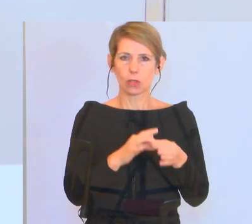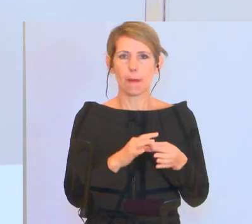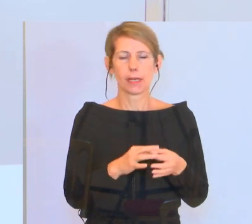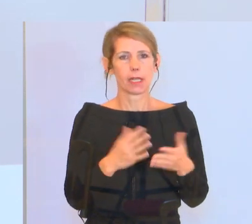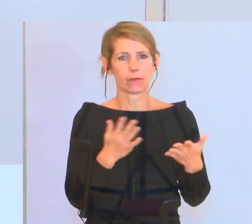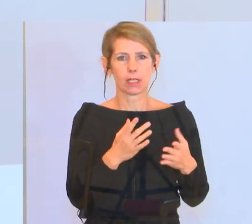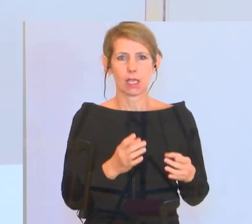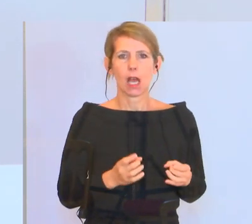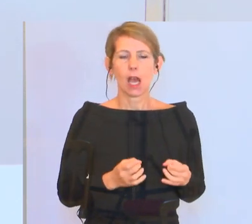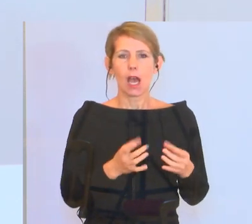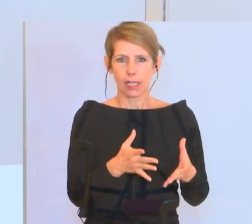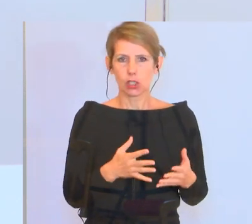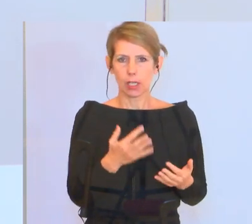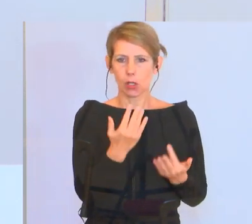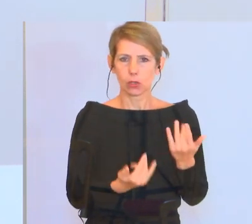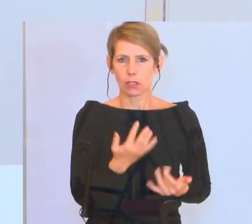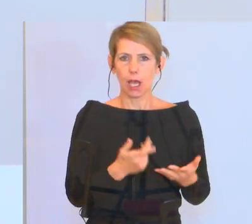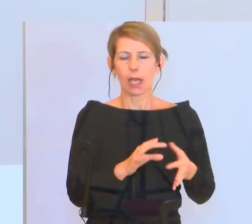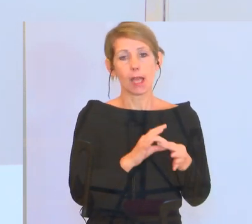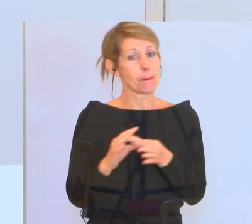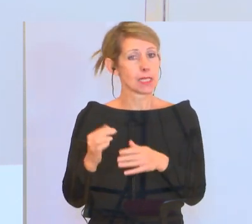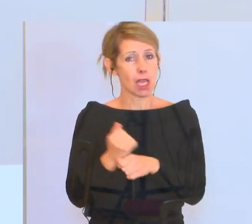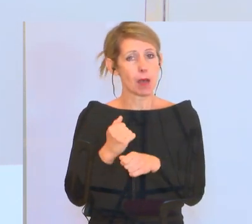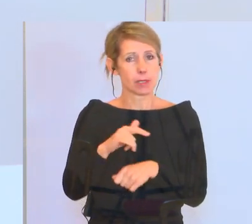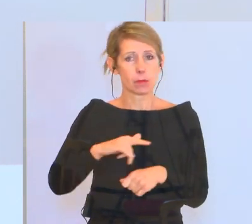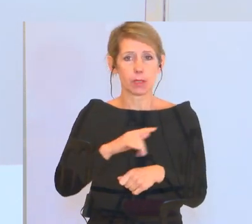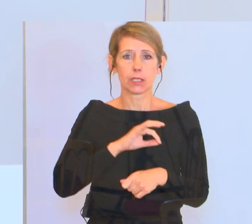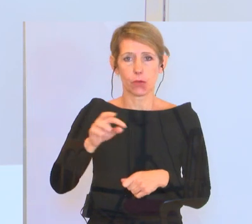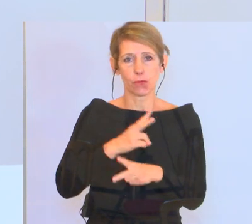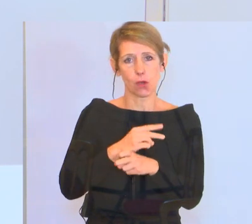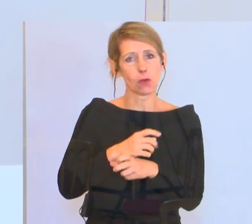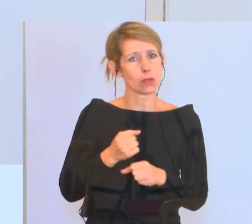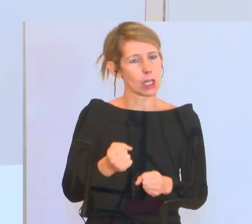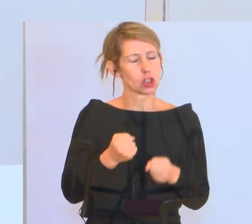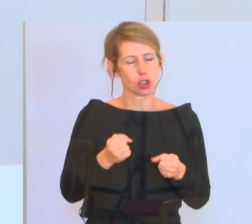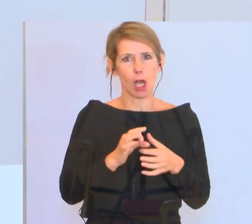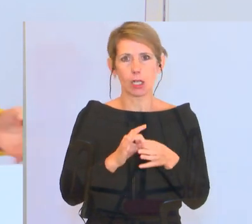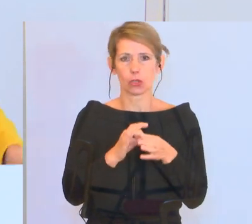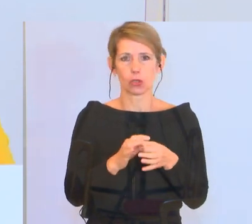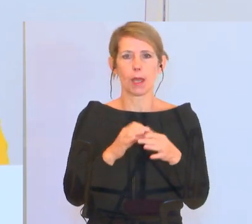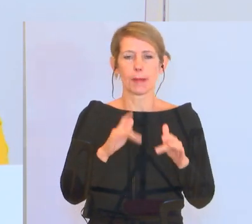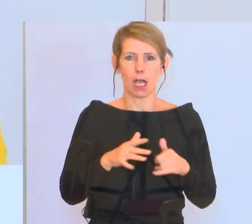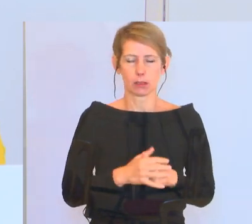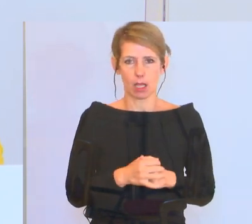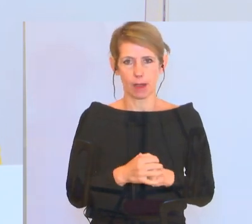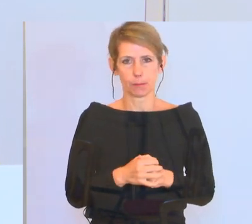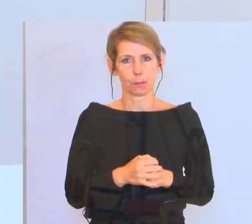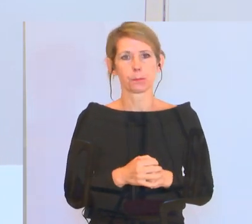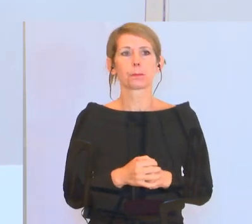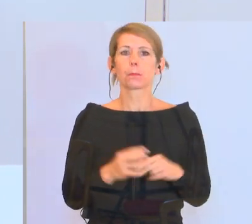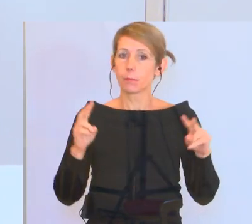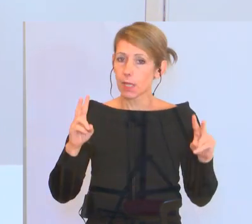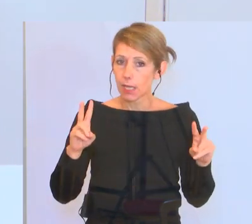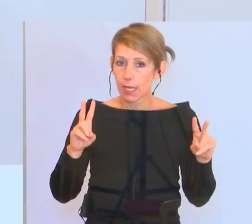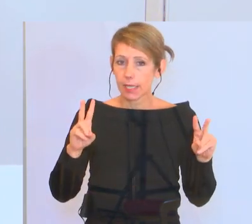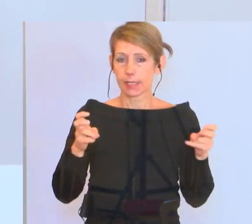die Ansteckungsrate mit den Arbeitsplätzen, die wir in Österreich haben, zusammen. Lassen Sie mich noch auf das Thema Lehre, das